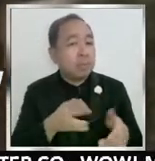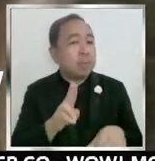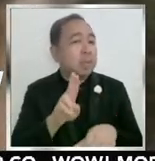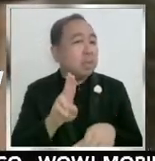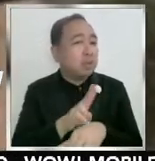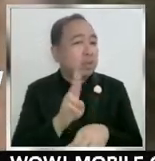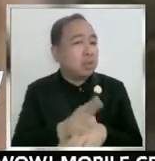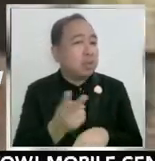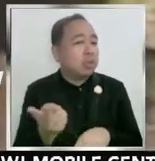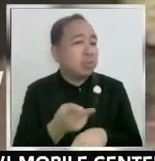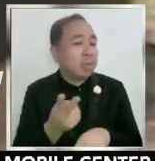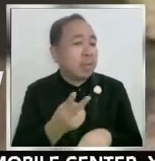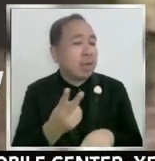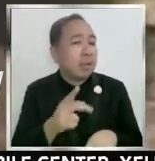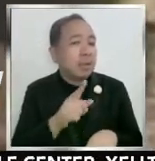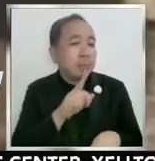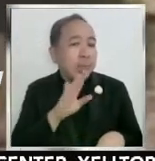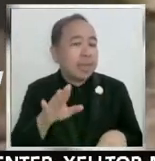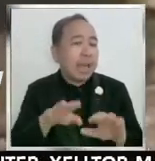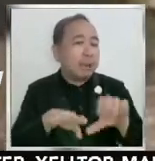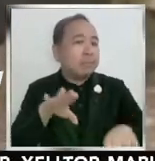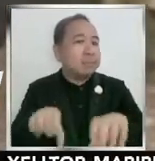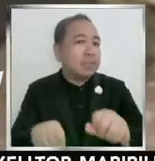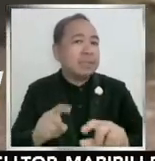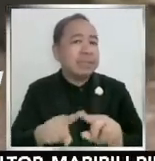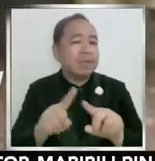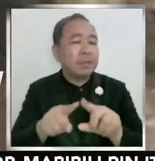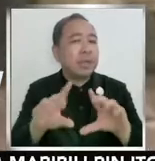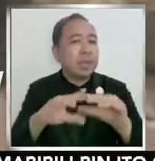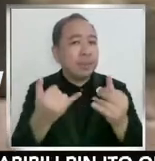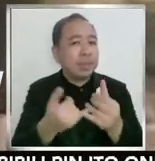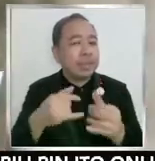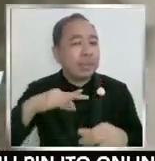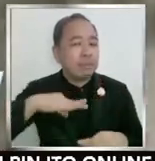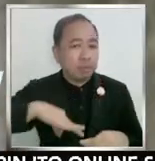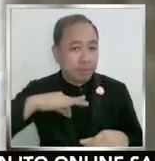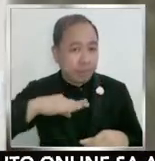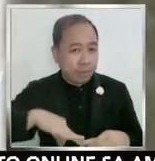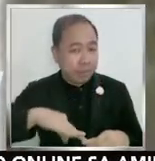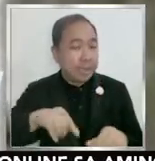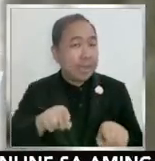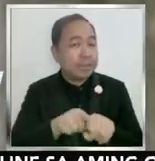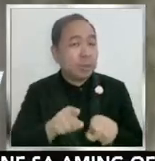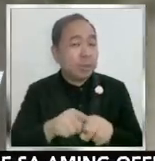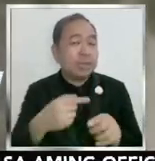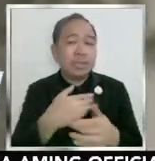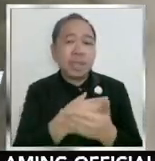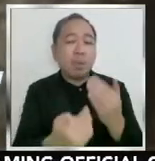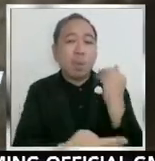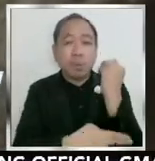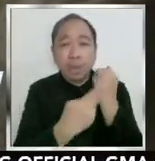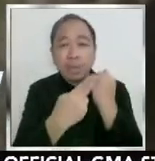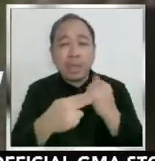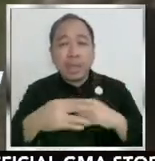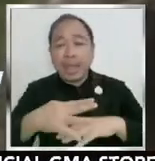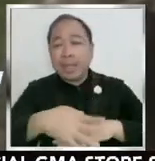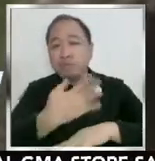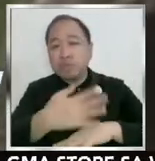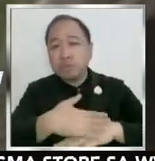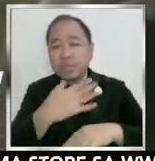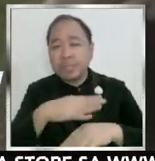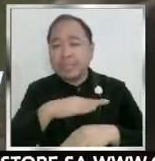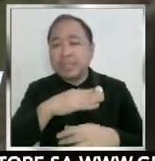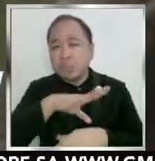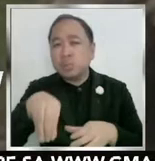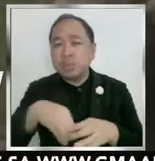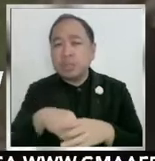mag-asawang Marcos para makuha ang ilang kumpanya at property tulad ng ilang resort at hotel, kabilang ang ilang nasa Cavite at malapit